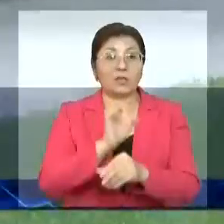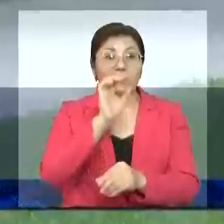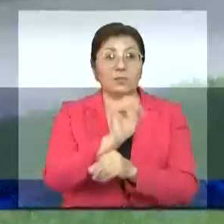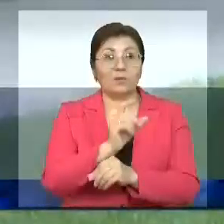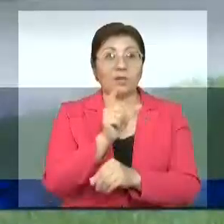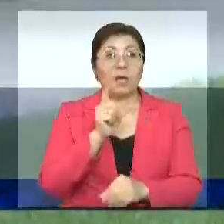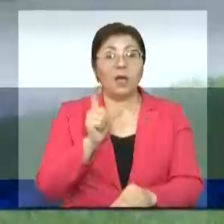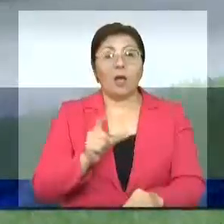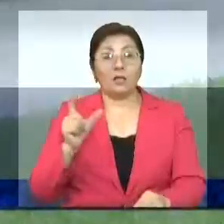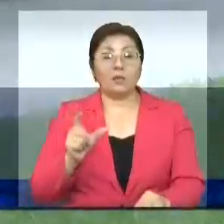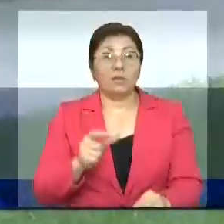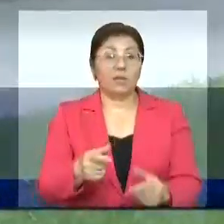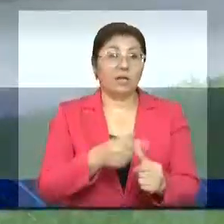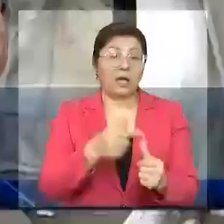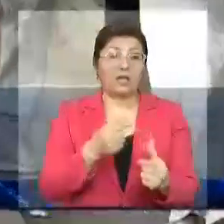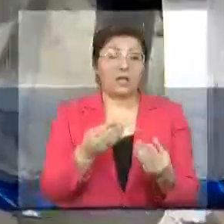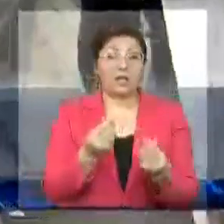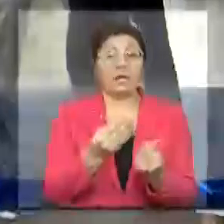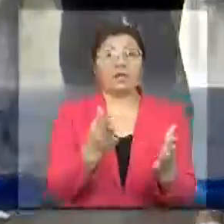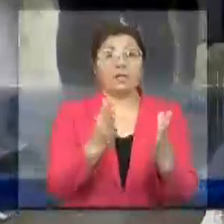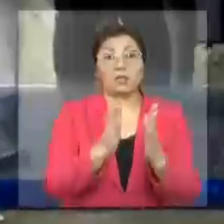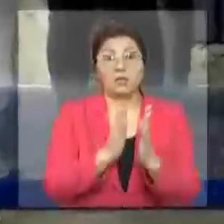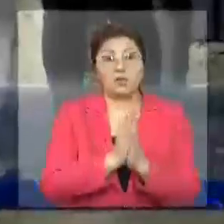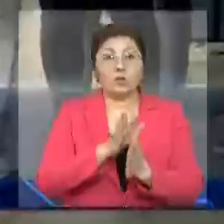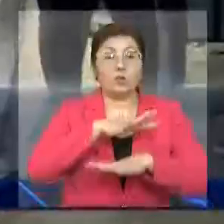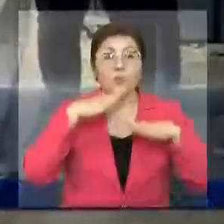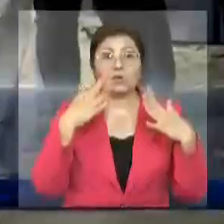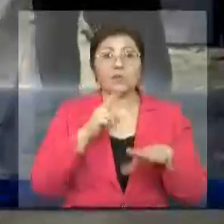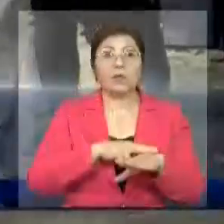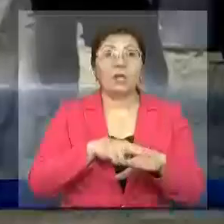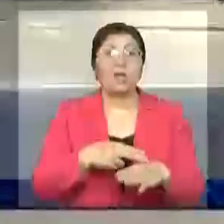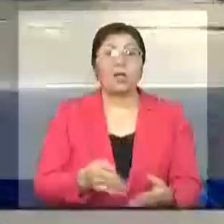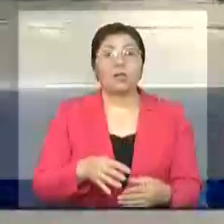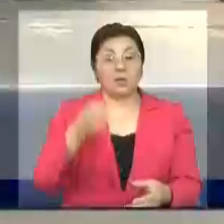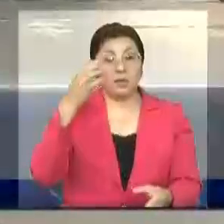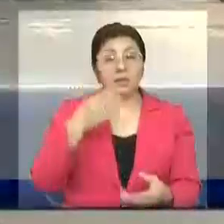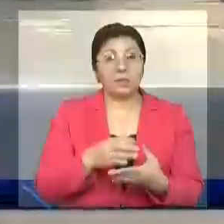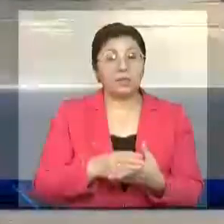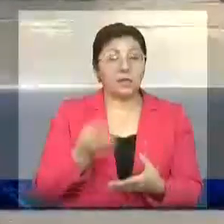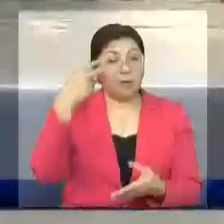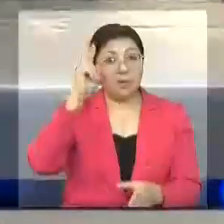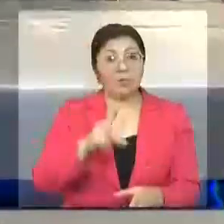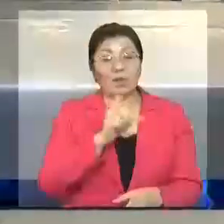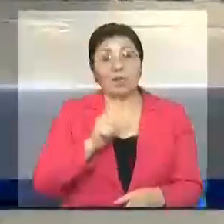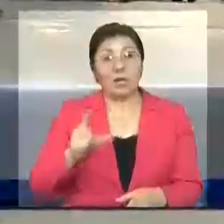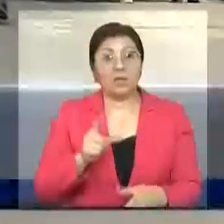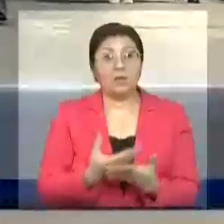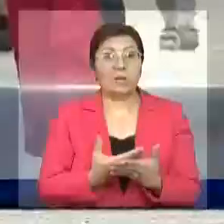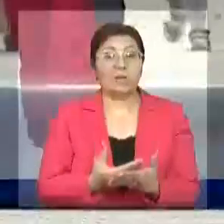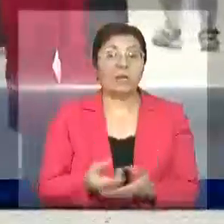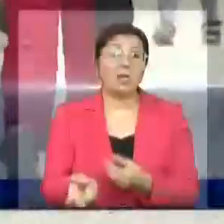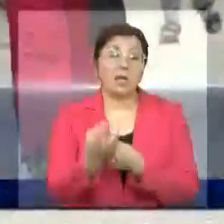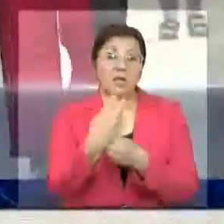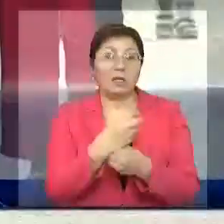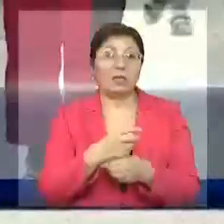алданған адамның атынан қарыз сұрау кең таралған алаяқтық әдіс. Сондықтан полицейлер бейтаныс жандардан келген күмәнді сілтемелерді ашпауға кеңес береді.